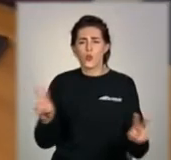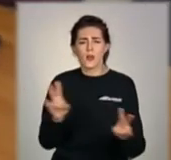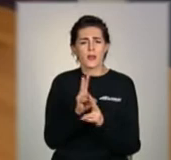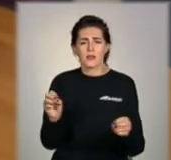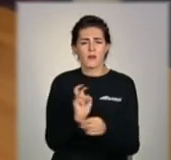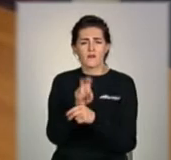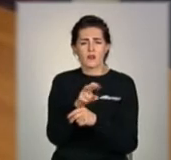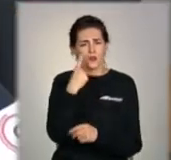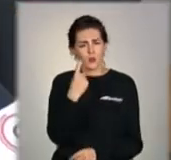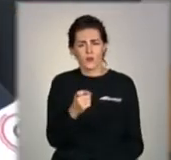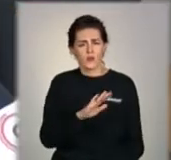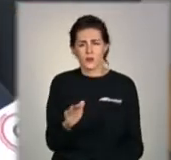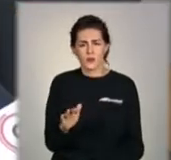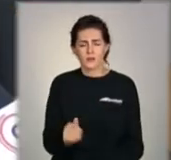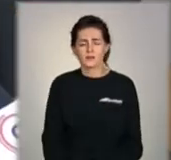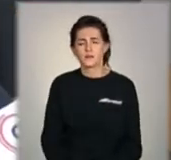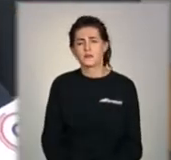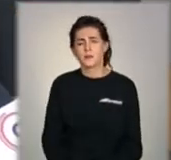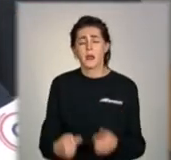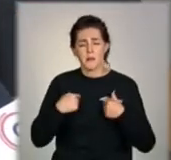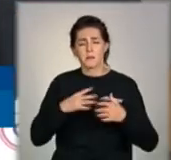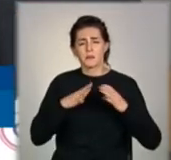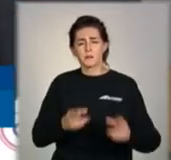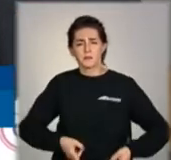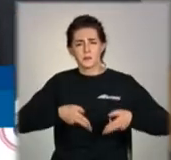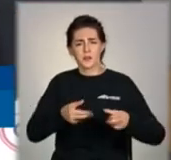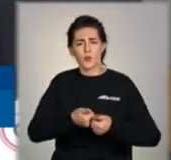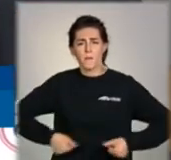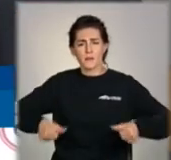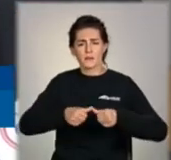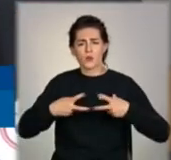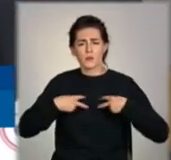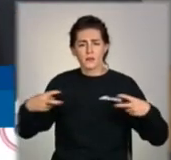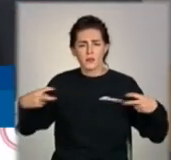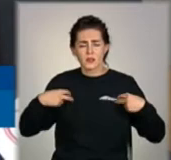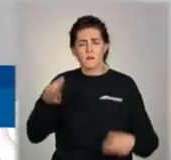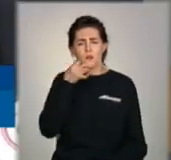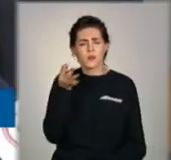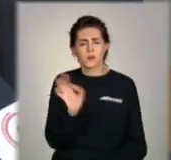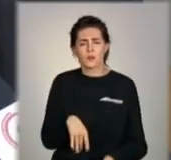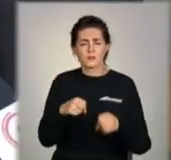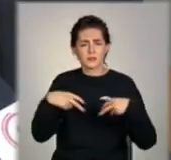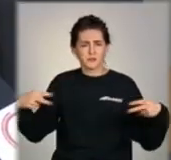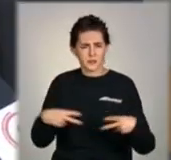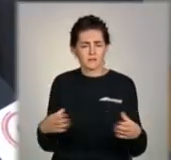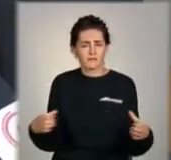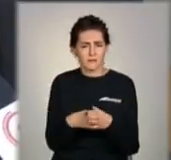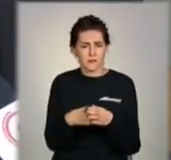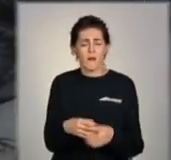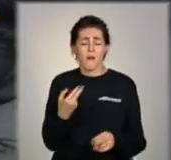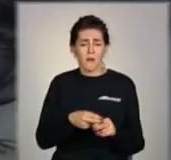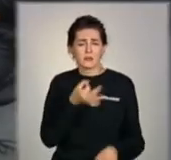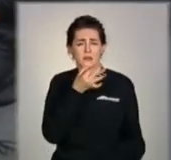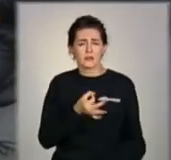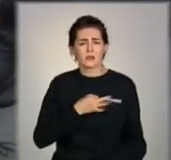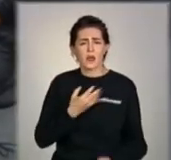не звертався. Ми виїхали туди комісії, це і головний спеціаліст відділу архітектури. Сказали нам, що